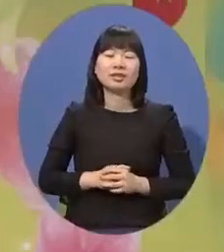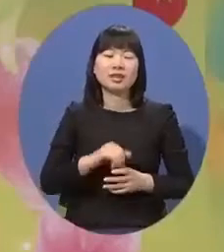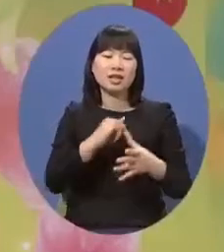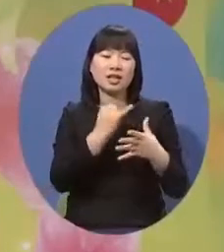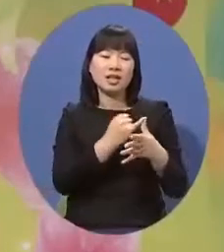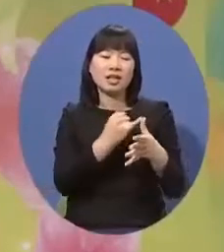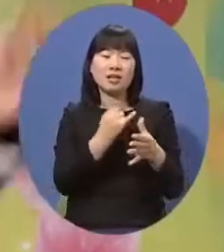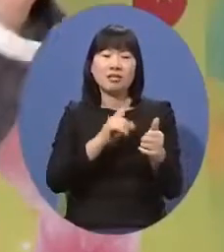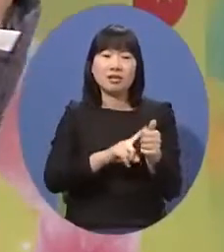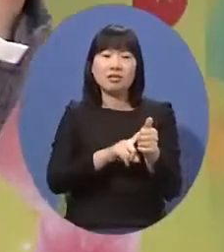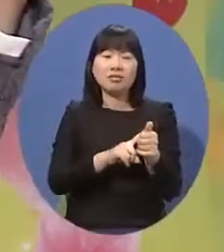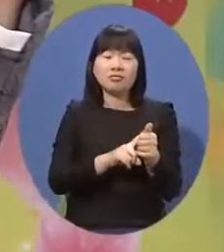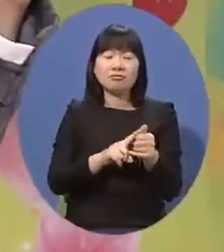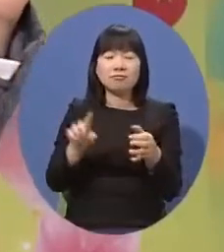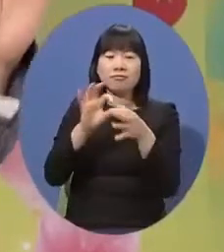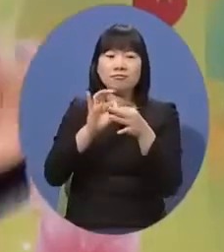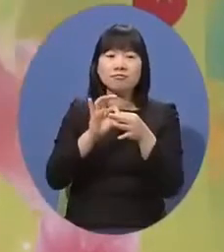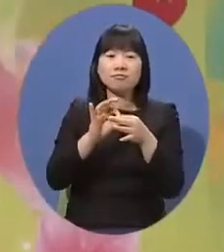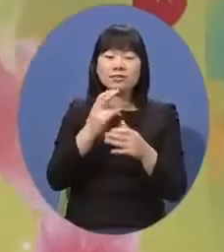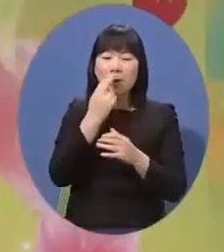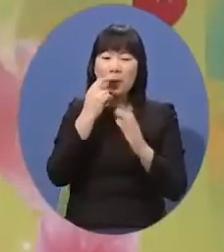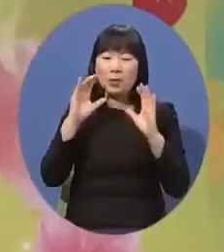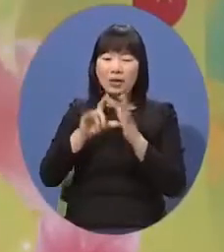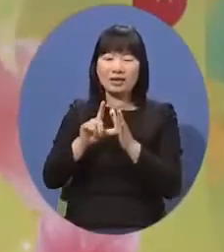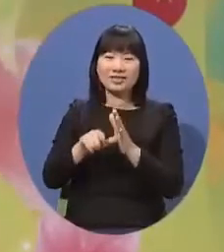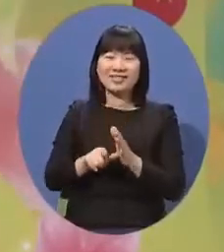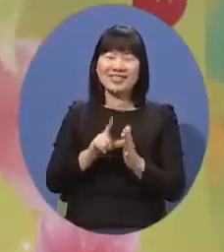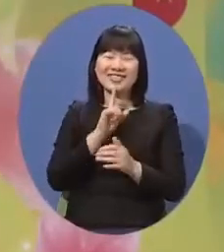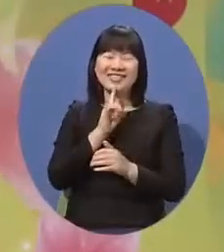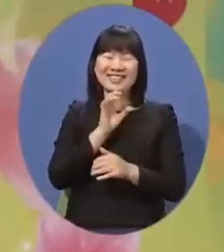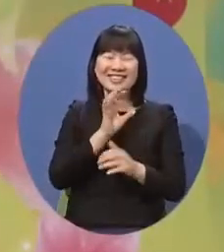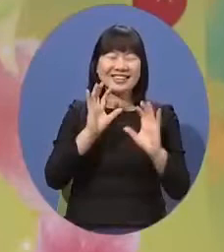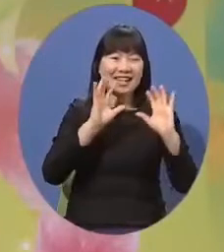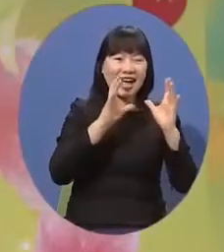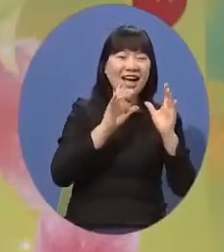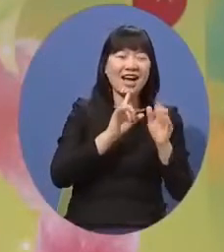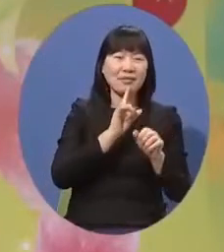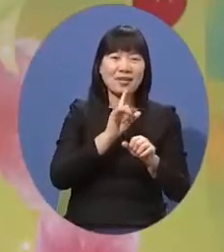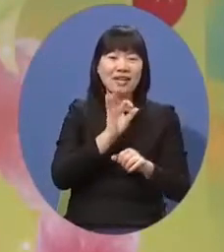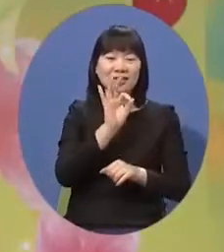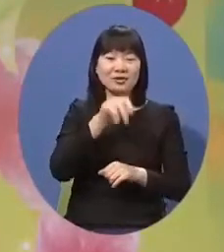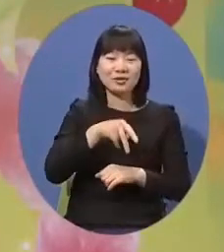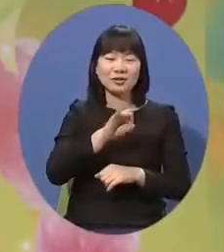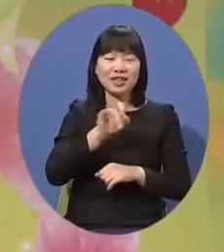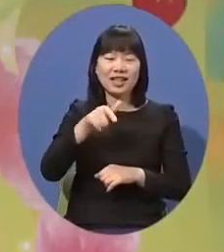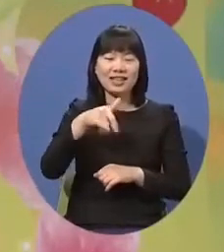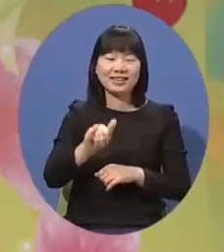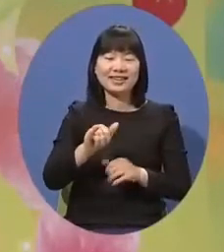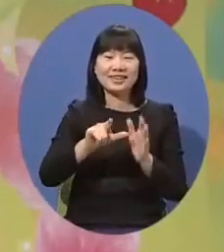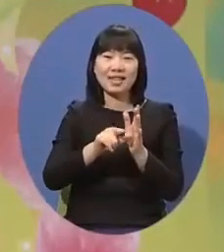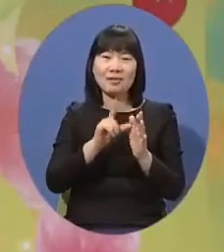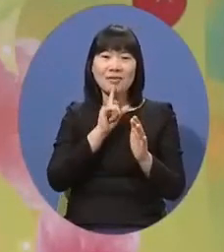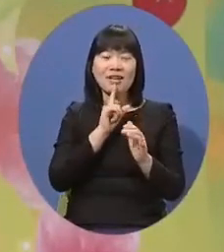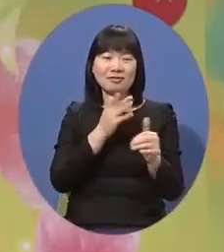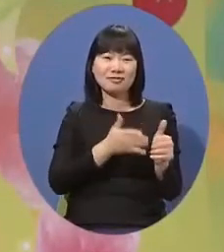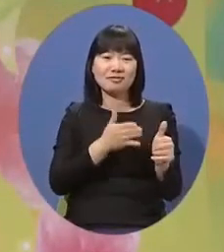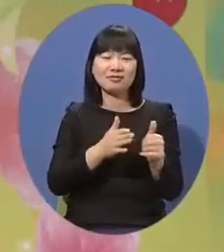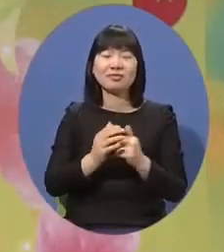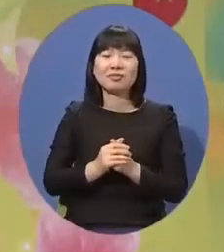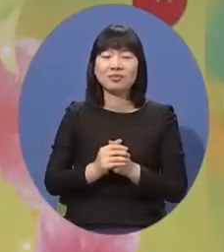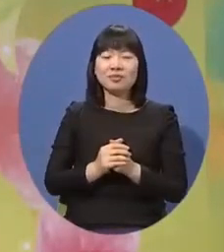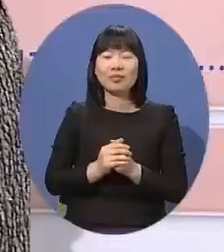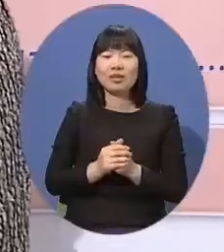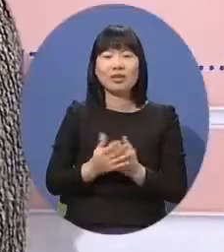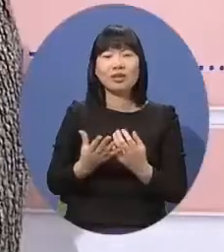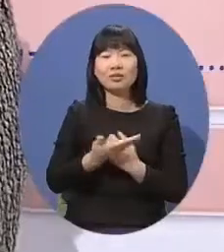서현이가 속한 유아기 얘기도 좀 선생님한테 설명 부탁드릴게요. 네. 유아기에는 이제 여러분도 이제